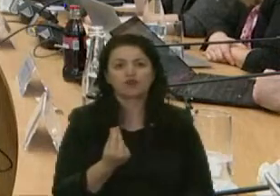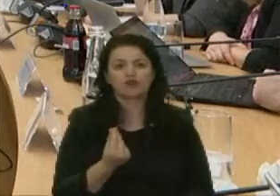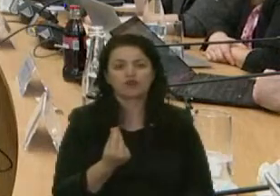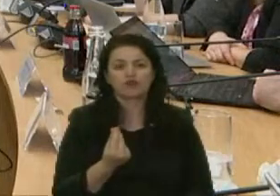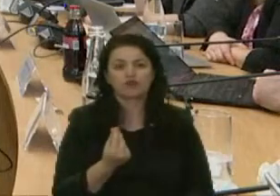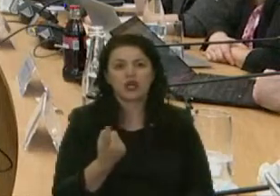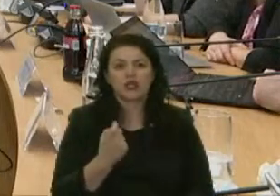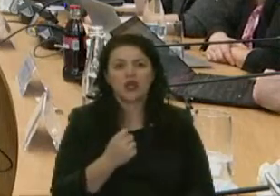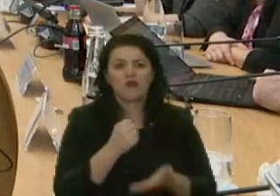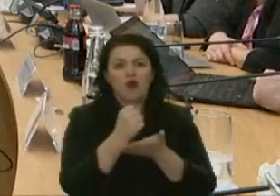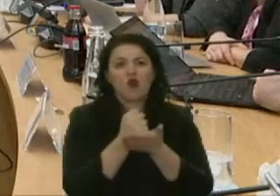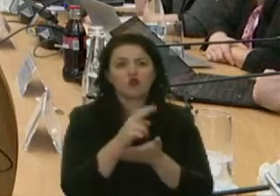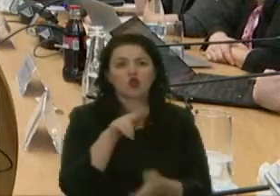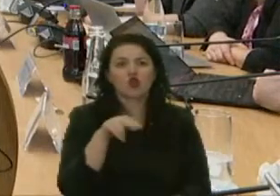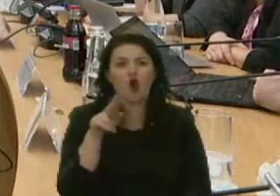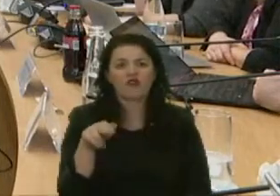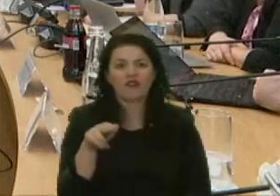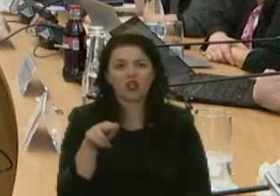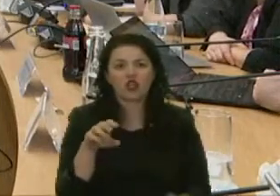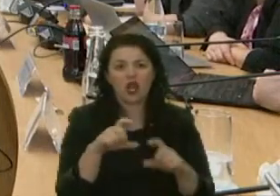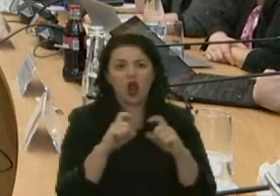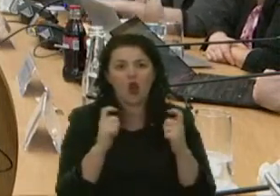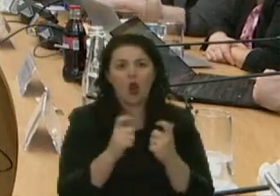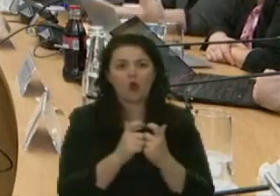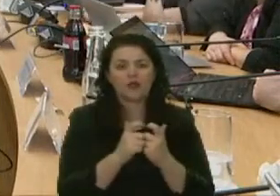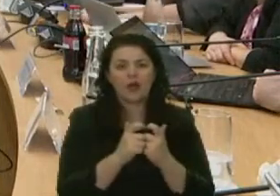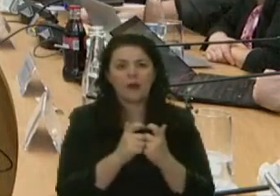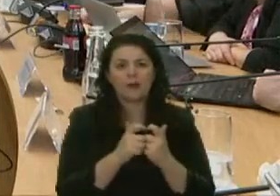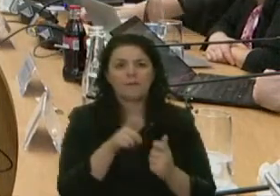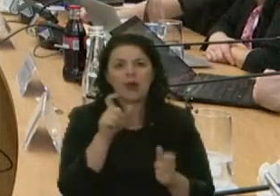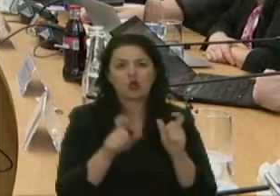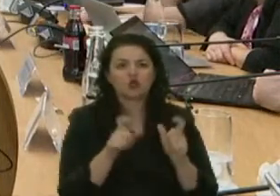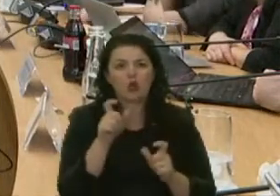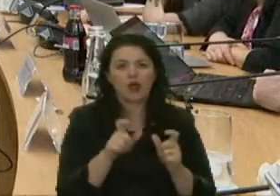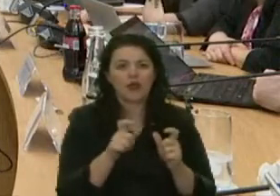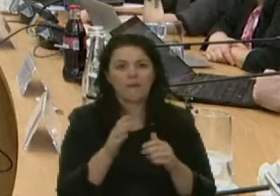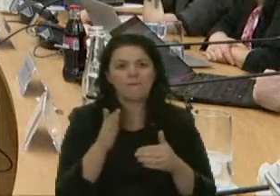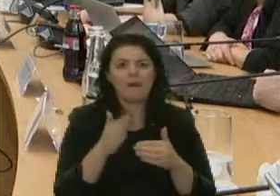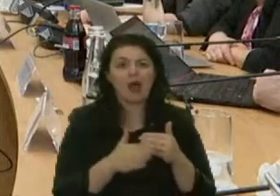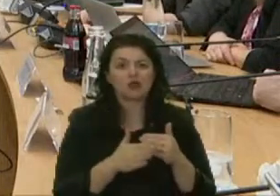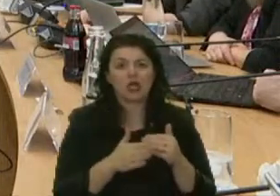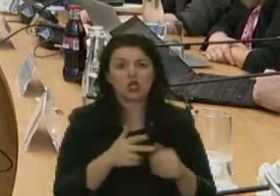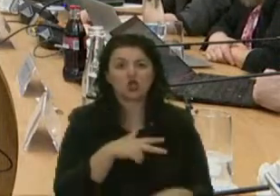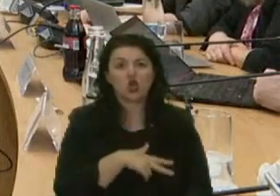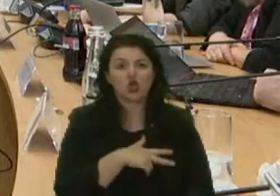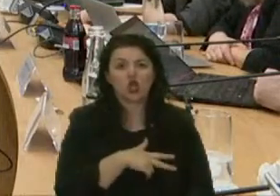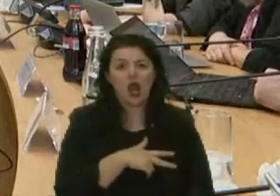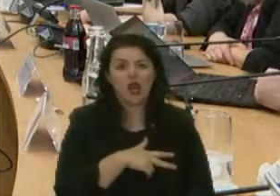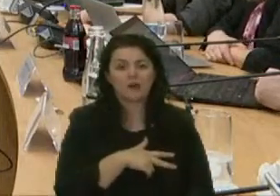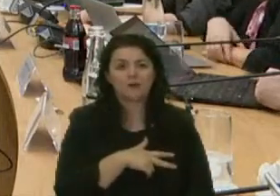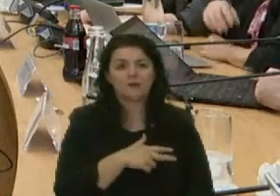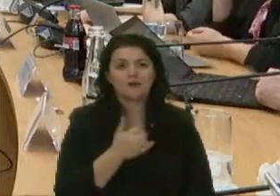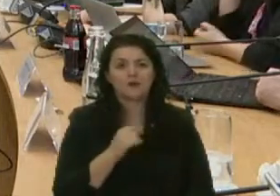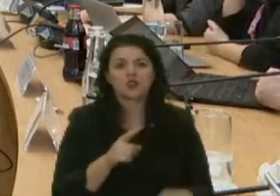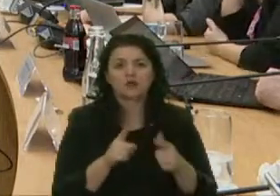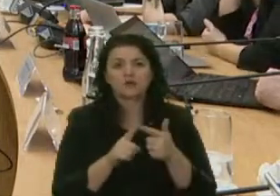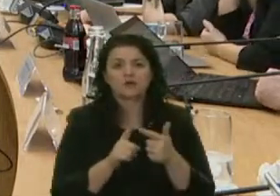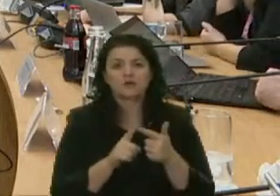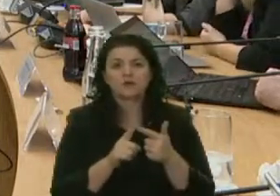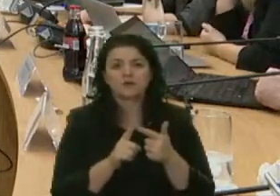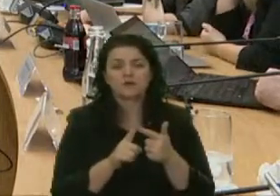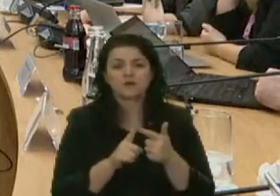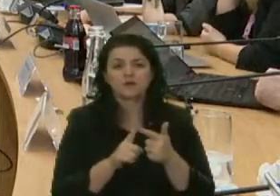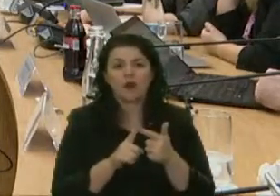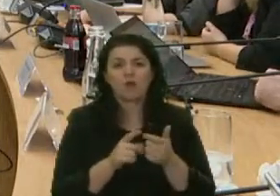din fonduri norvegiene locuințe pentru persoanele care sunt în marginalizare Socială și de asemenea avem prin și